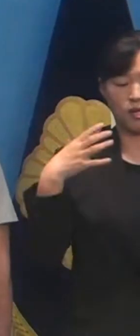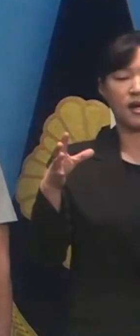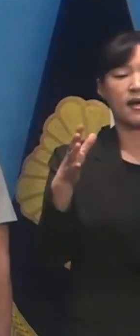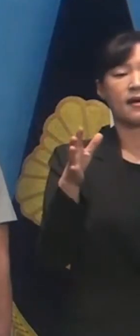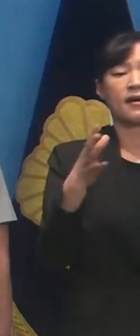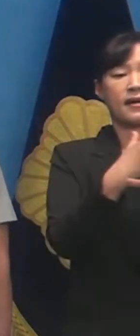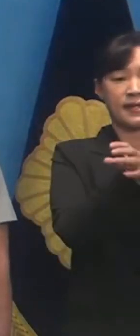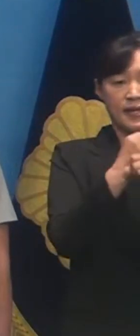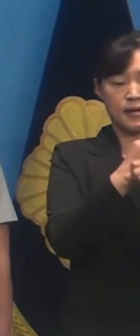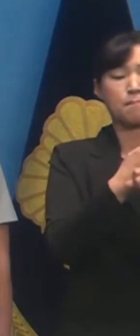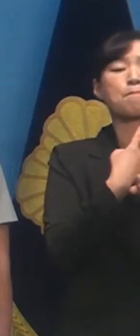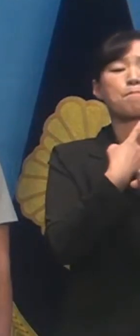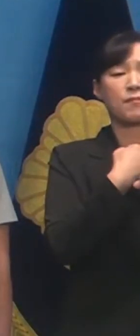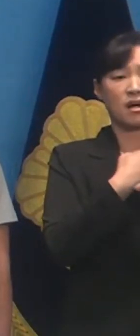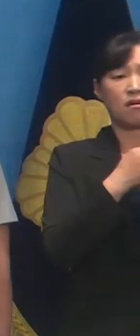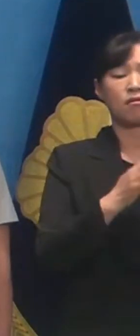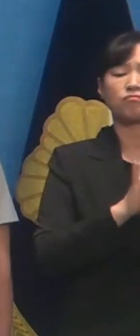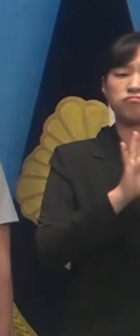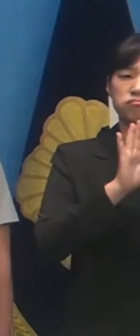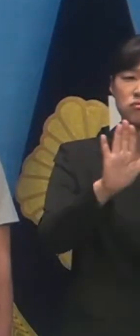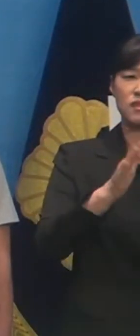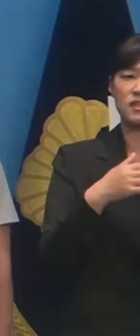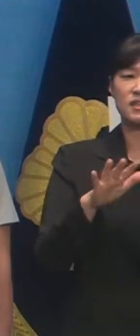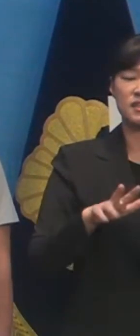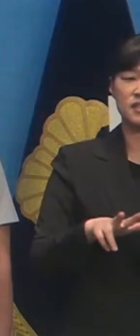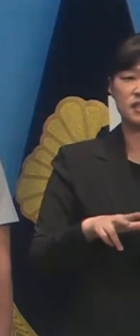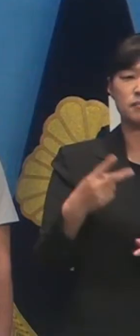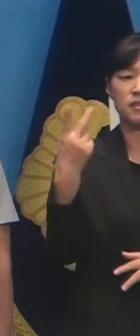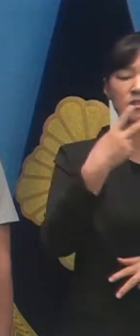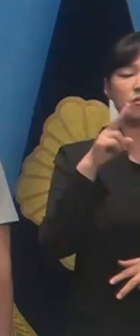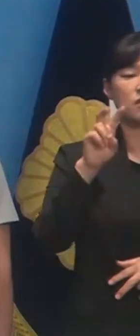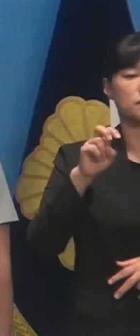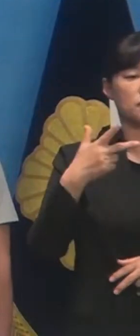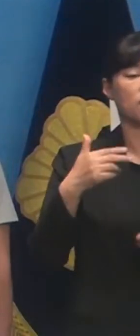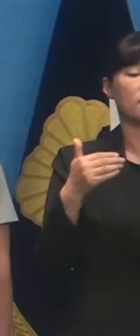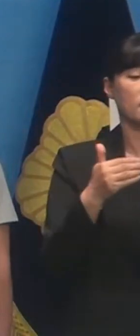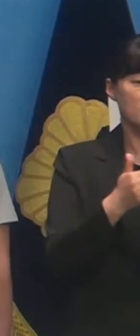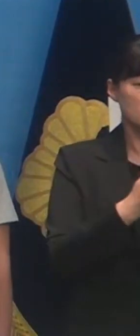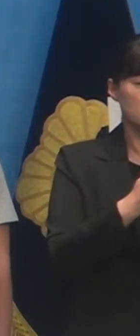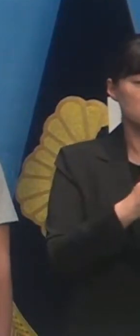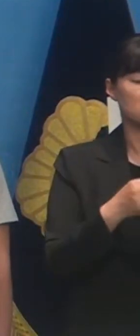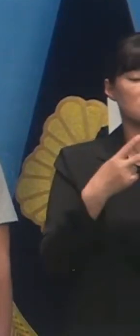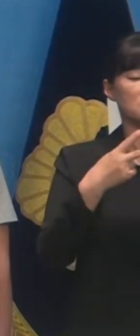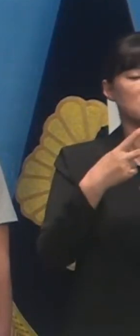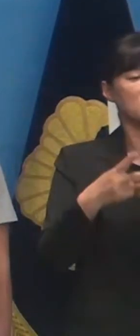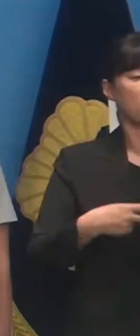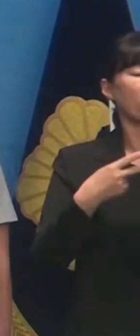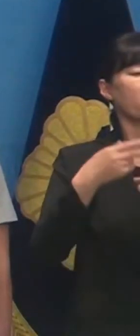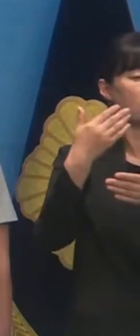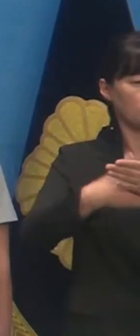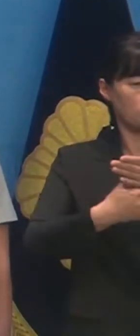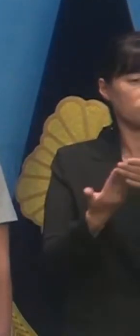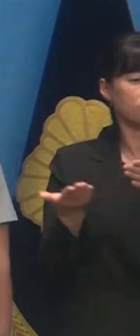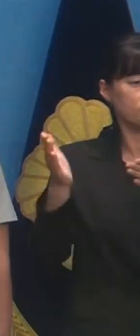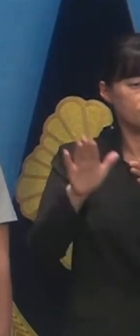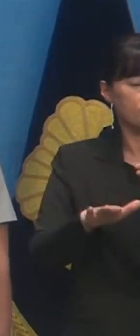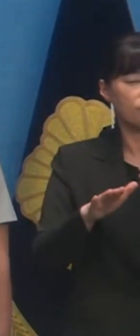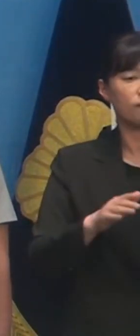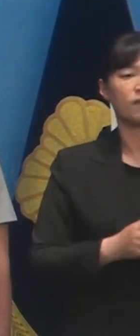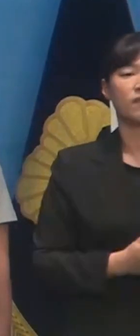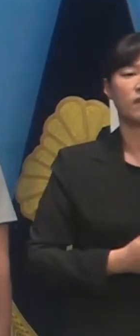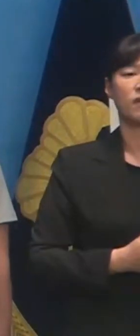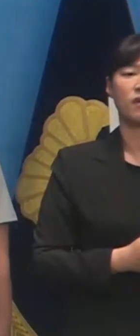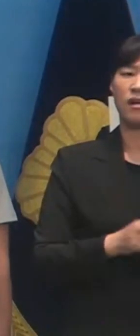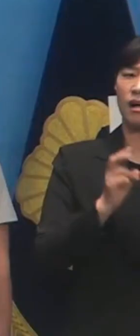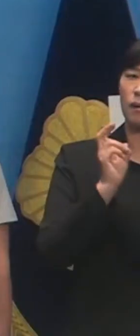맺은 바 있습니다. 그 이후에 지금 2027년도까지 한 2년여 남았는데요.